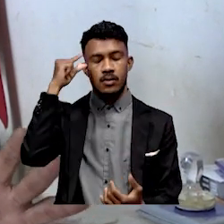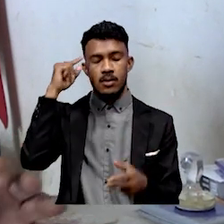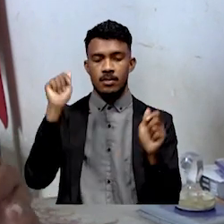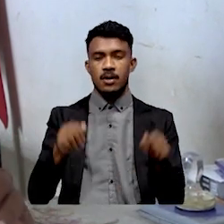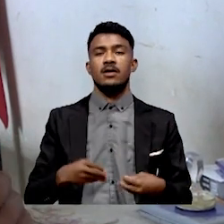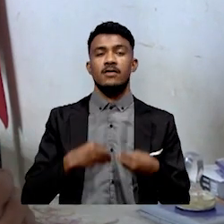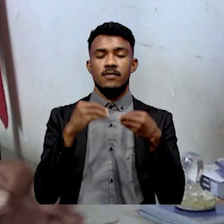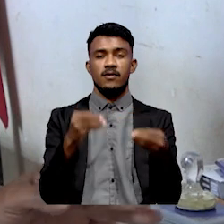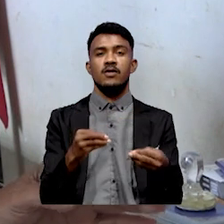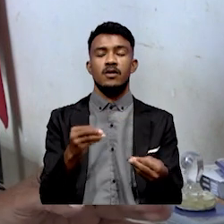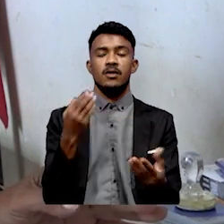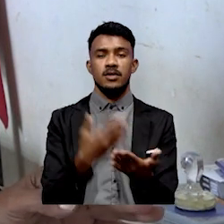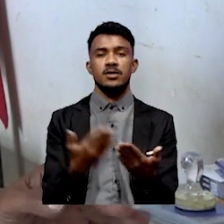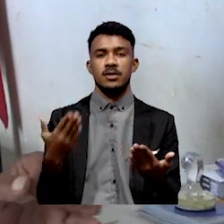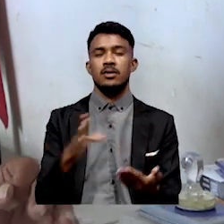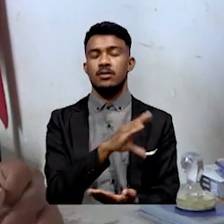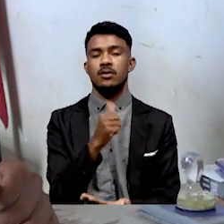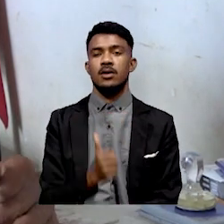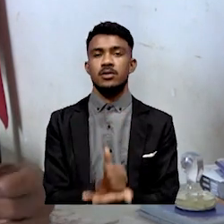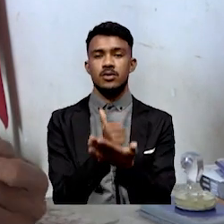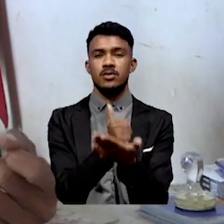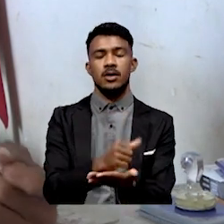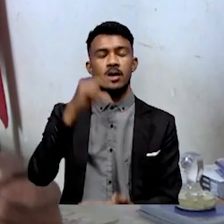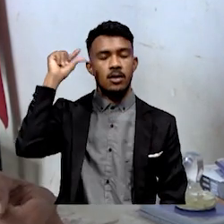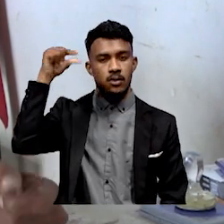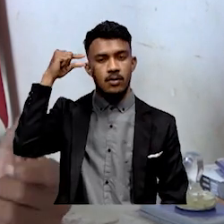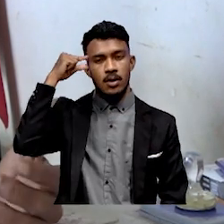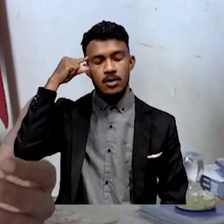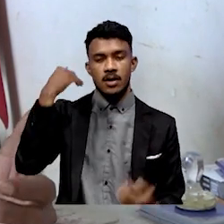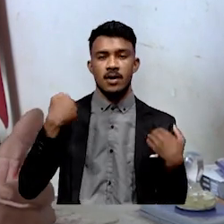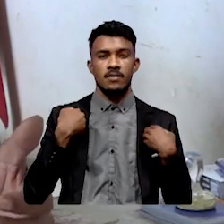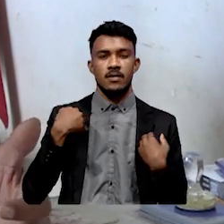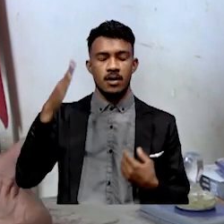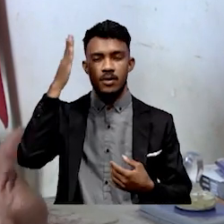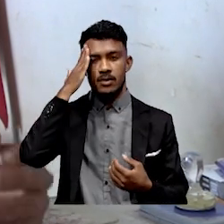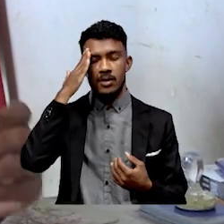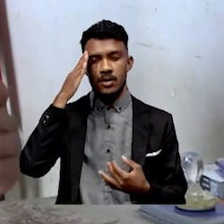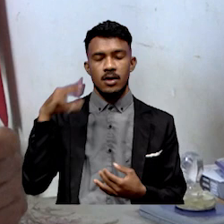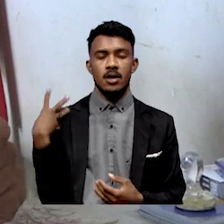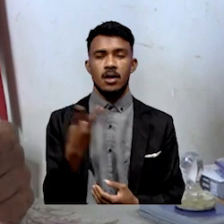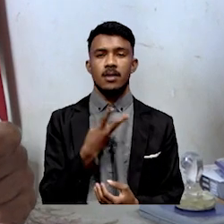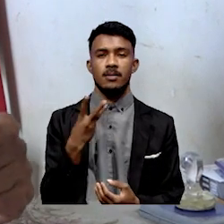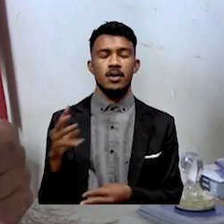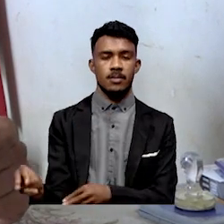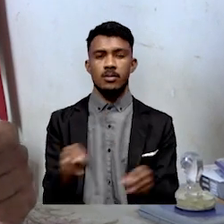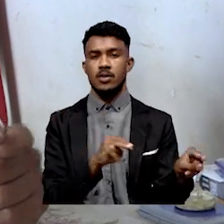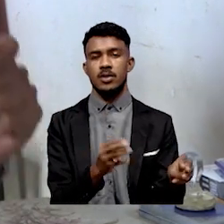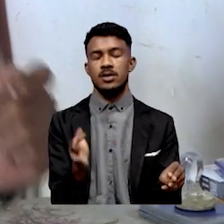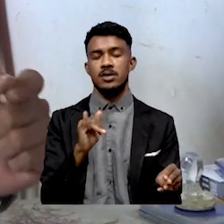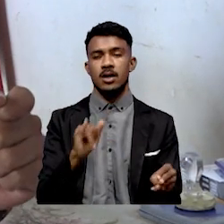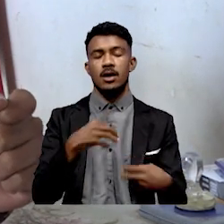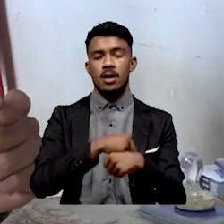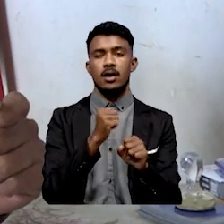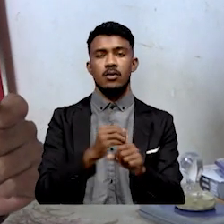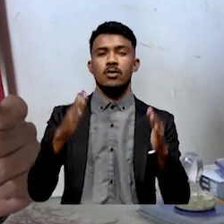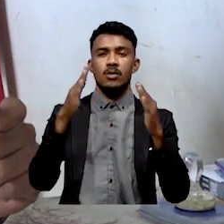governo bele fo facilidade bu buatir ne hutu. Governo mos, nia tena plano, an hala levantamento de dados, atu realoka sira, governo hala uma, atu